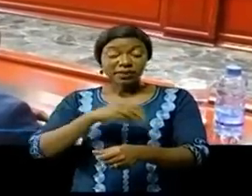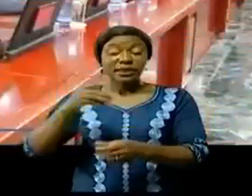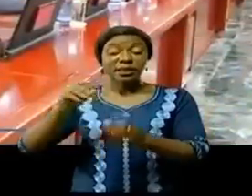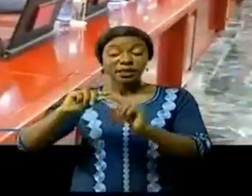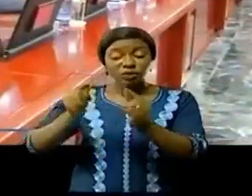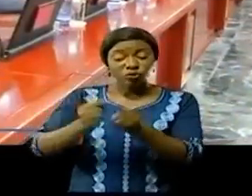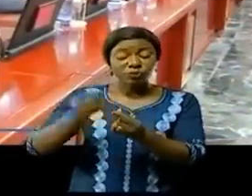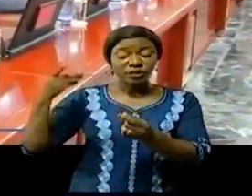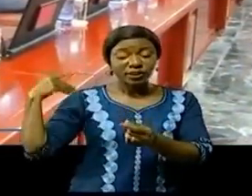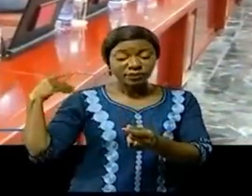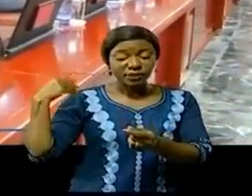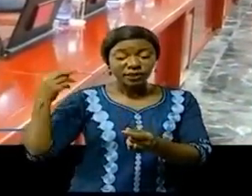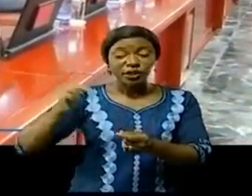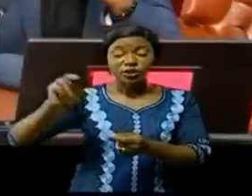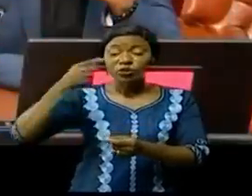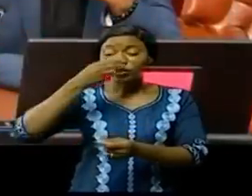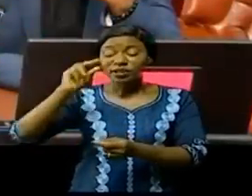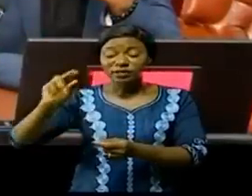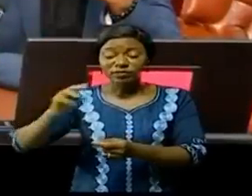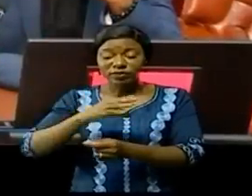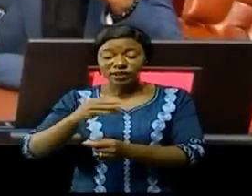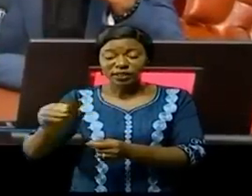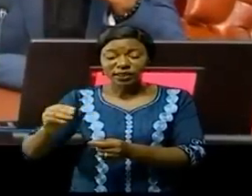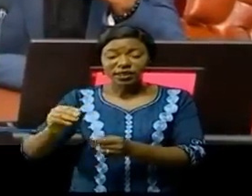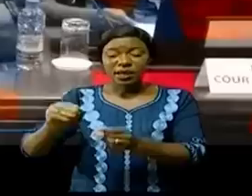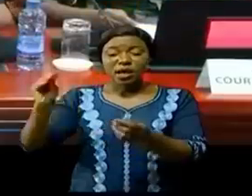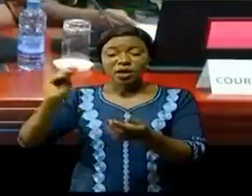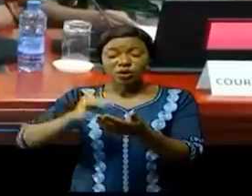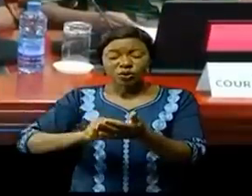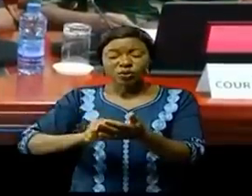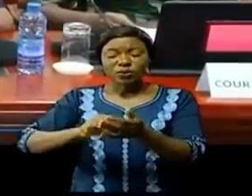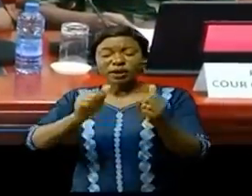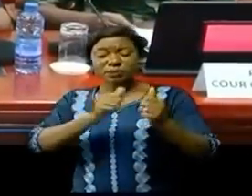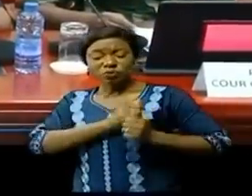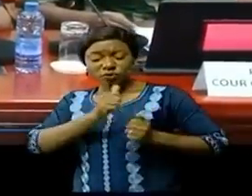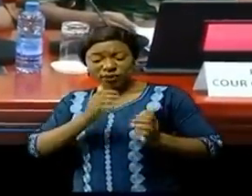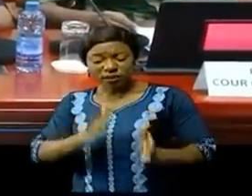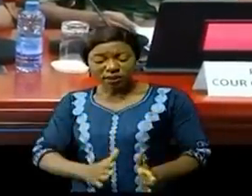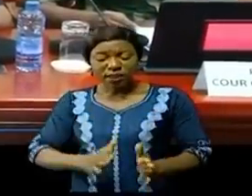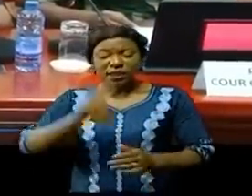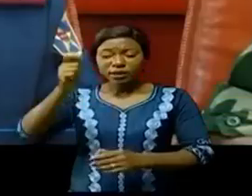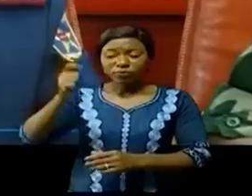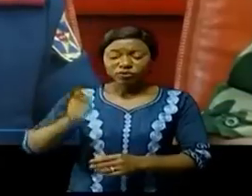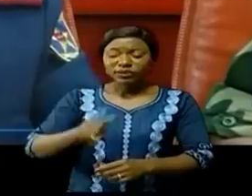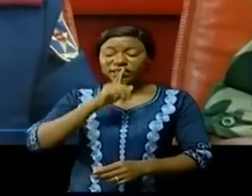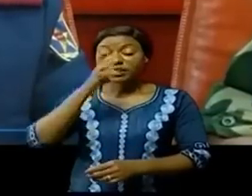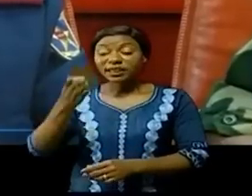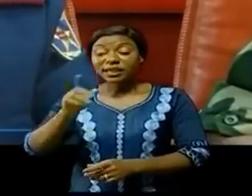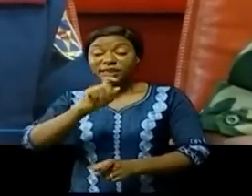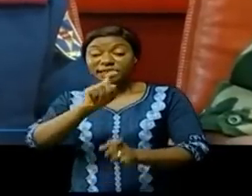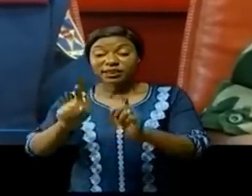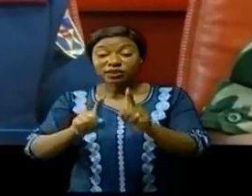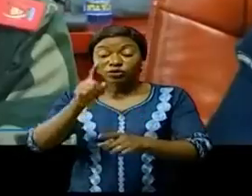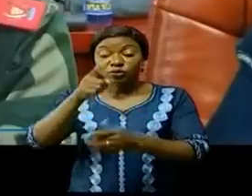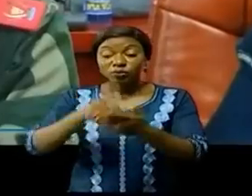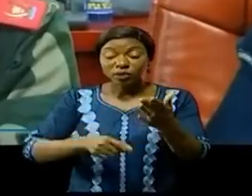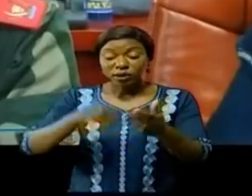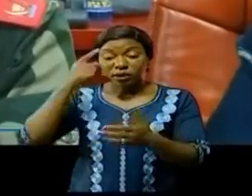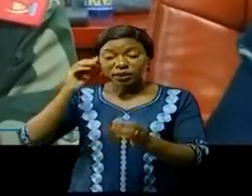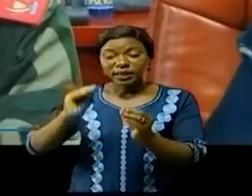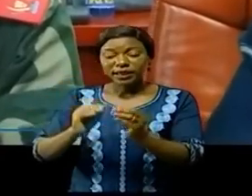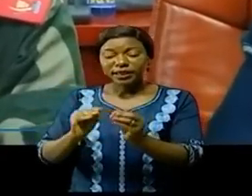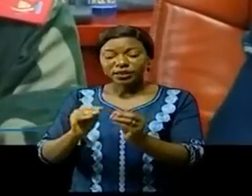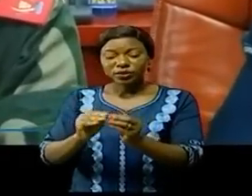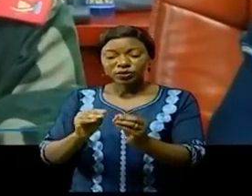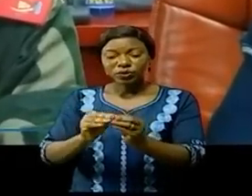nationaux du Nord Kivu et ceux de l'Ituri et des officiers de l'armée et de la police nationale congolaise. Il était question lors de cette importante réunion